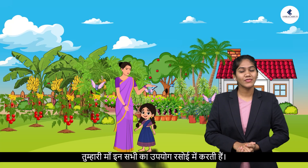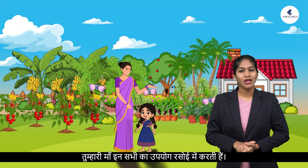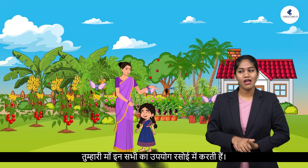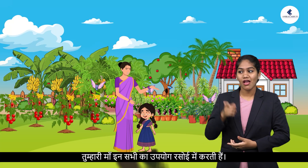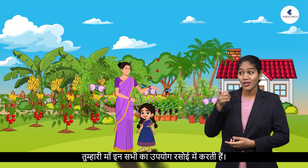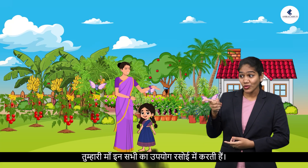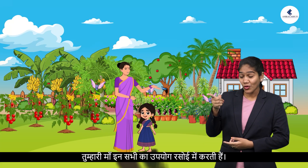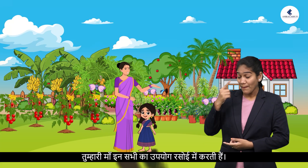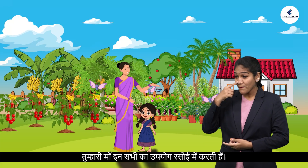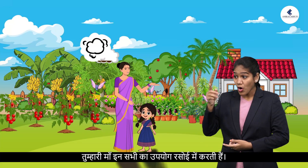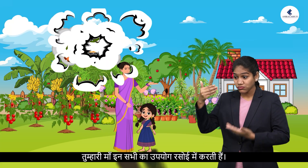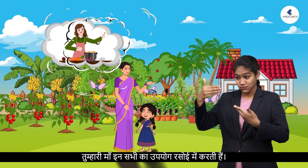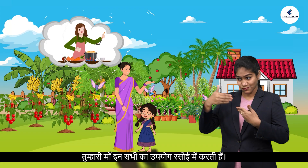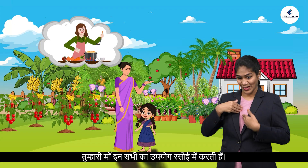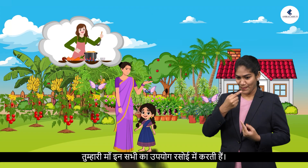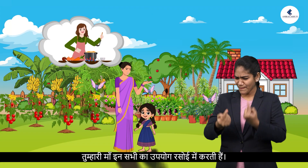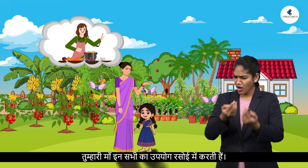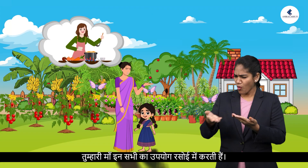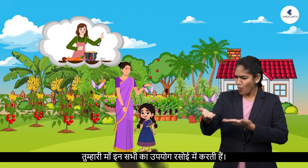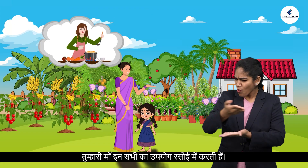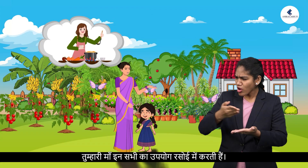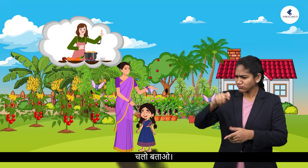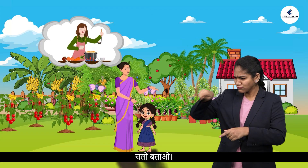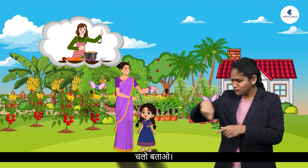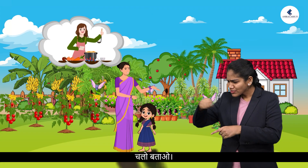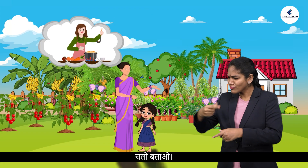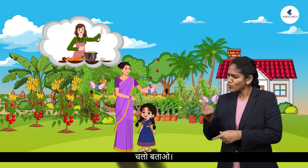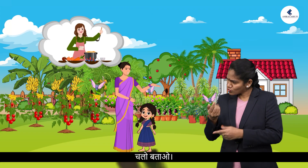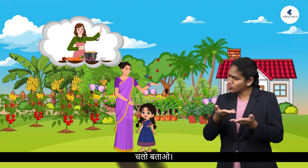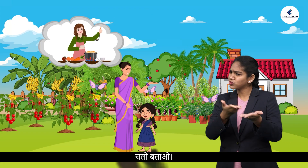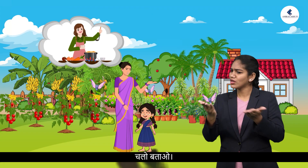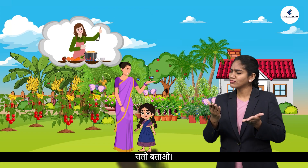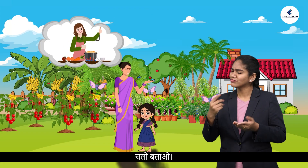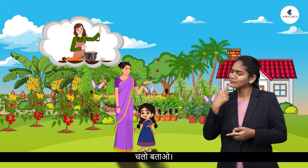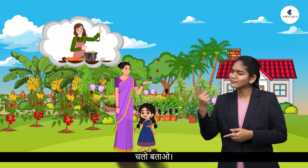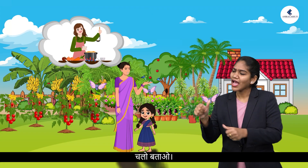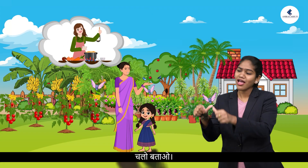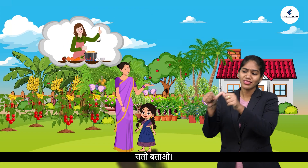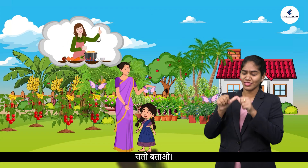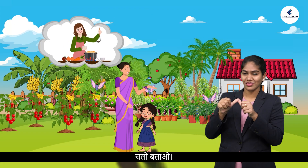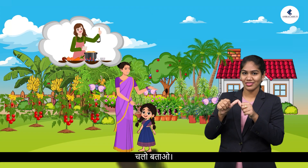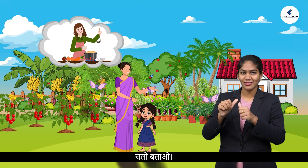तुम्हारी माँ इन सभी का उपयोग रसोई में करती है। चलो बताओ।